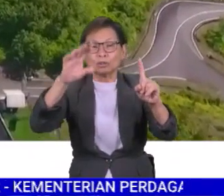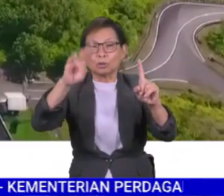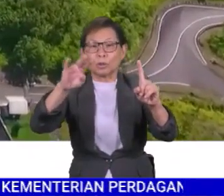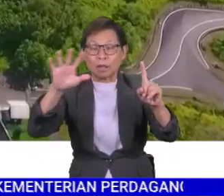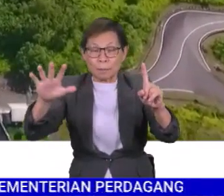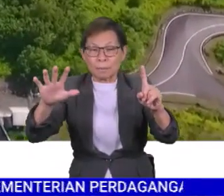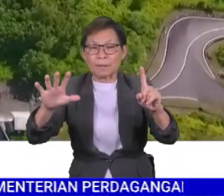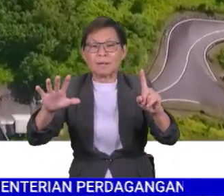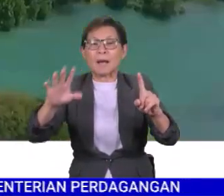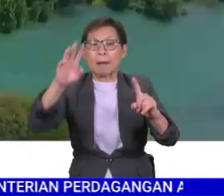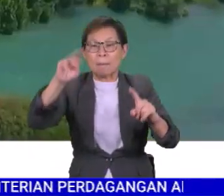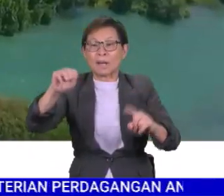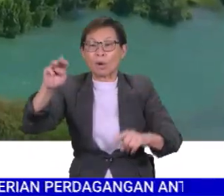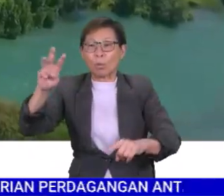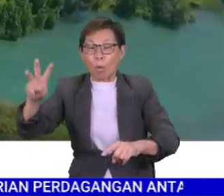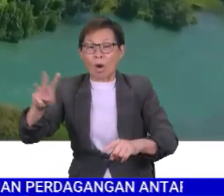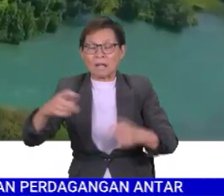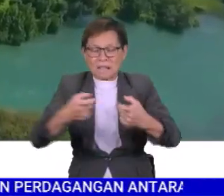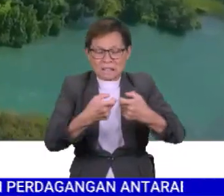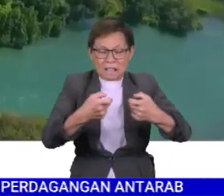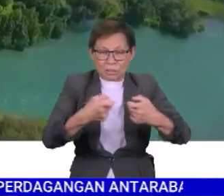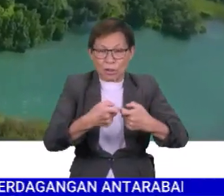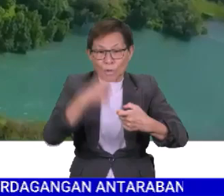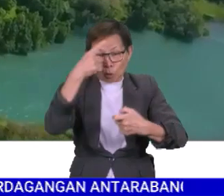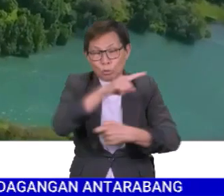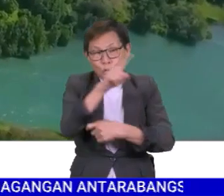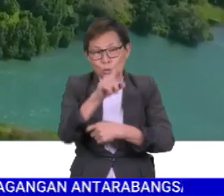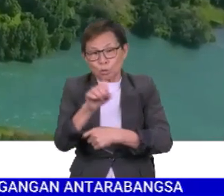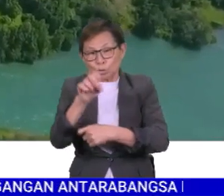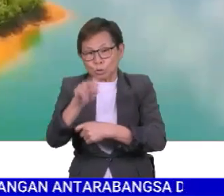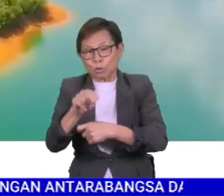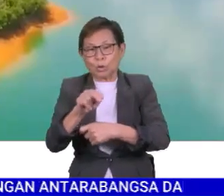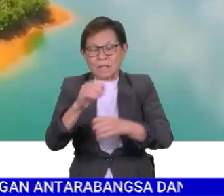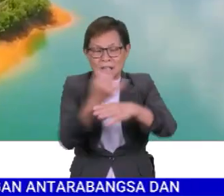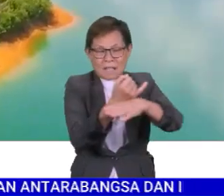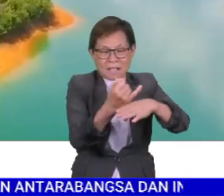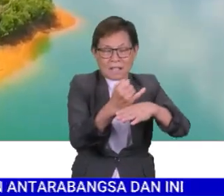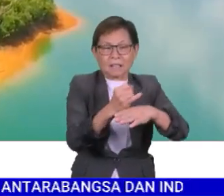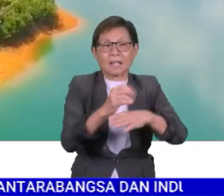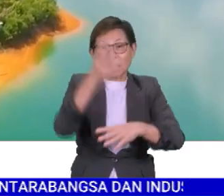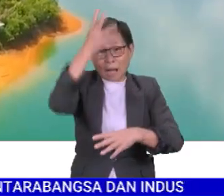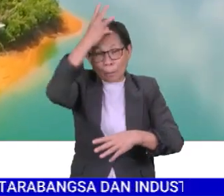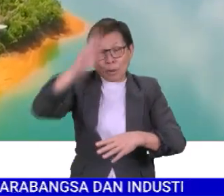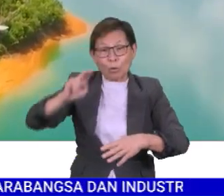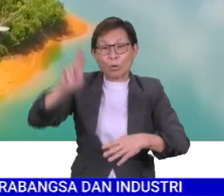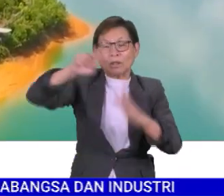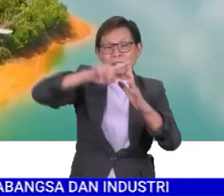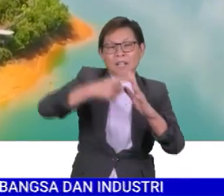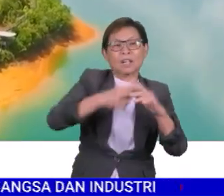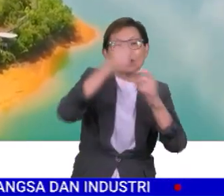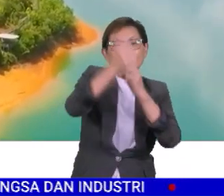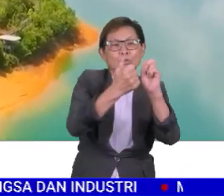MW tenaga elektrik untuk zon industri Kalimantan Utara. Ia bermula suku pertama